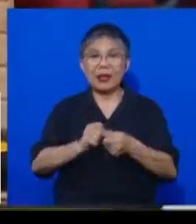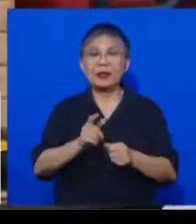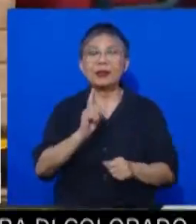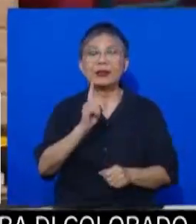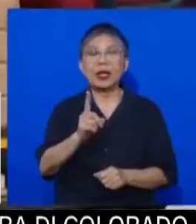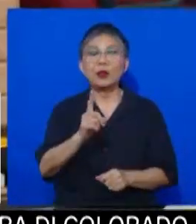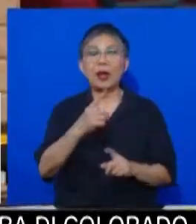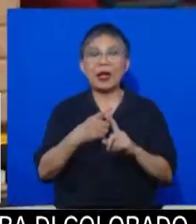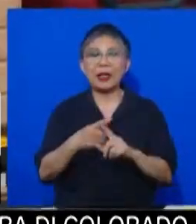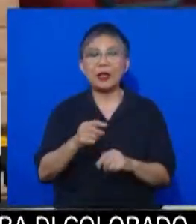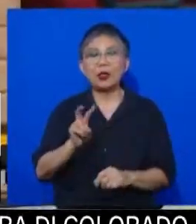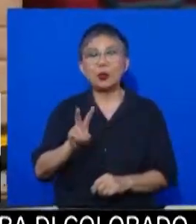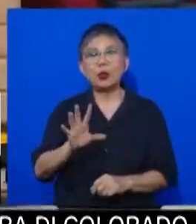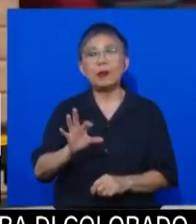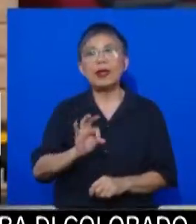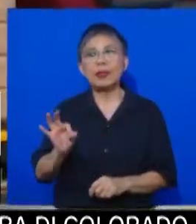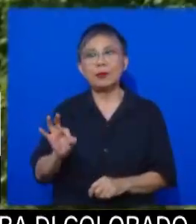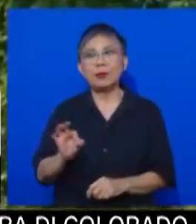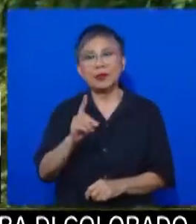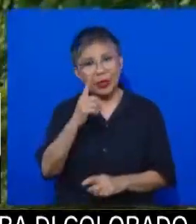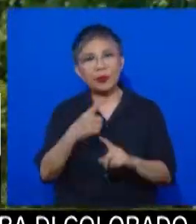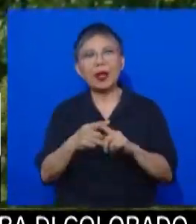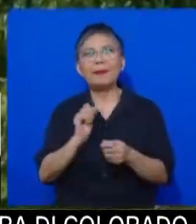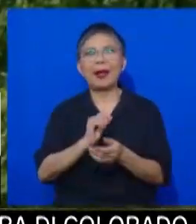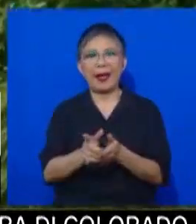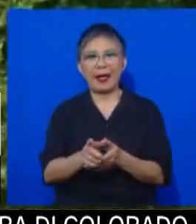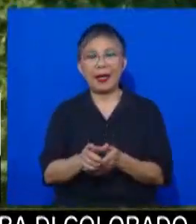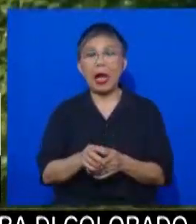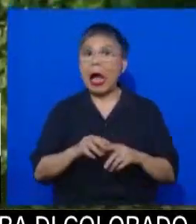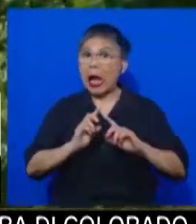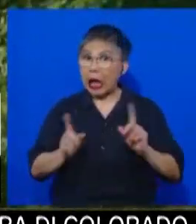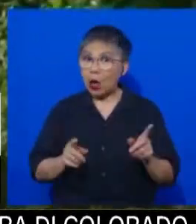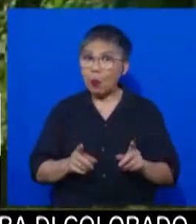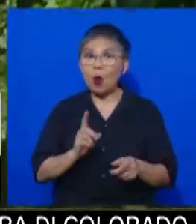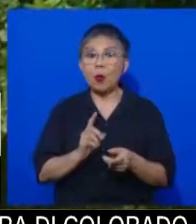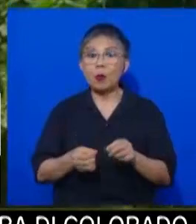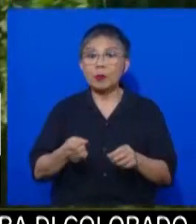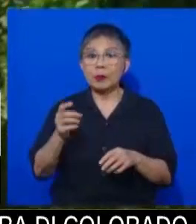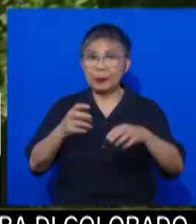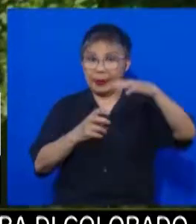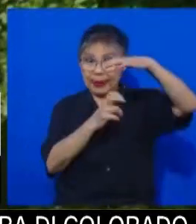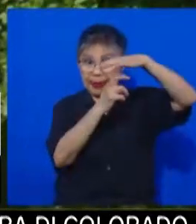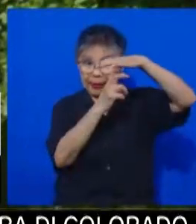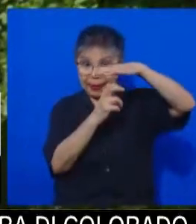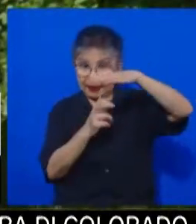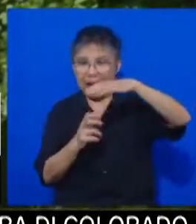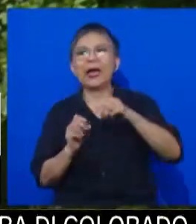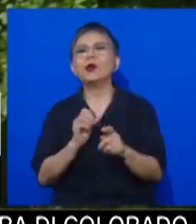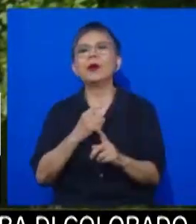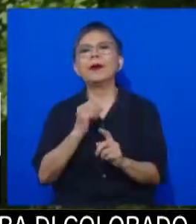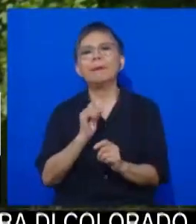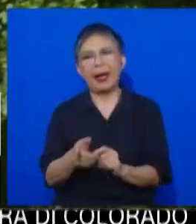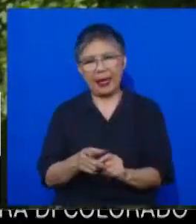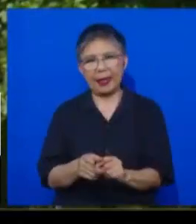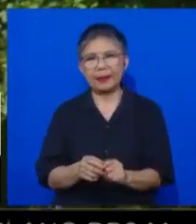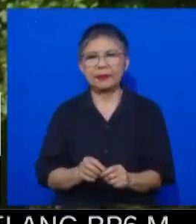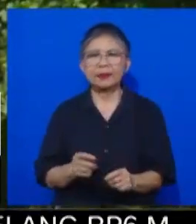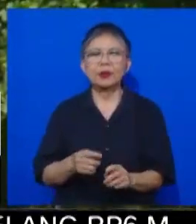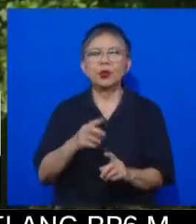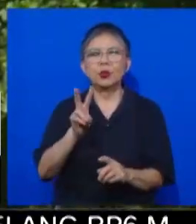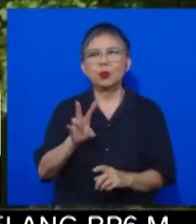sebesar Rp25.000. Namun, jika Anda ingin menaiki wahana kereta gantung, harus membayar tiket tambahan